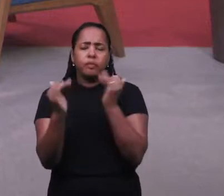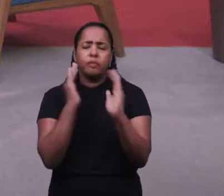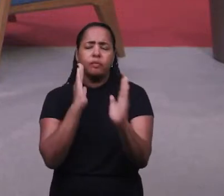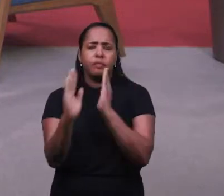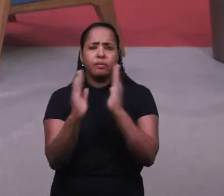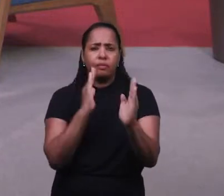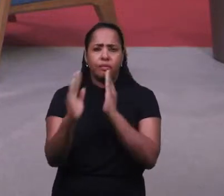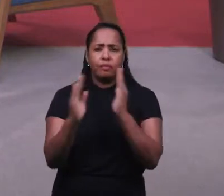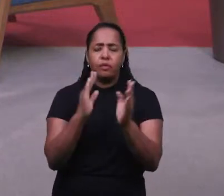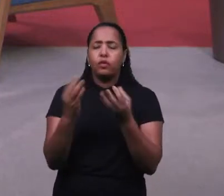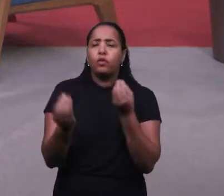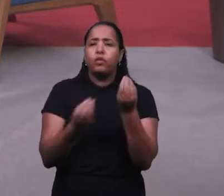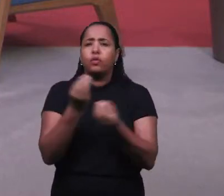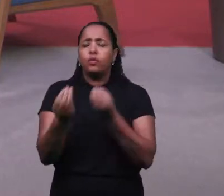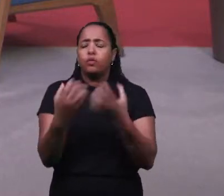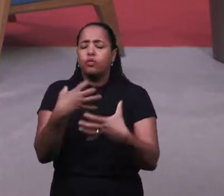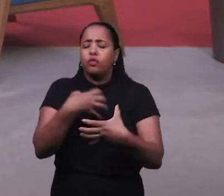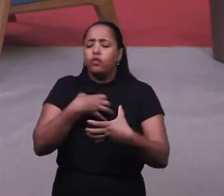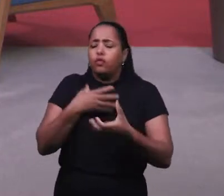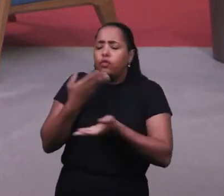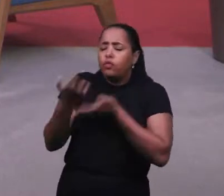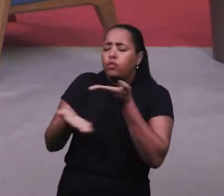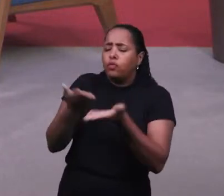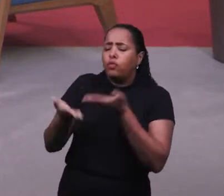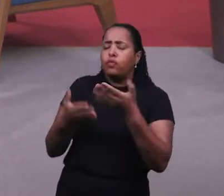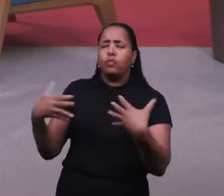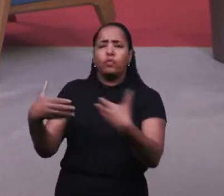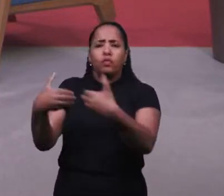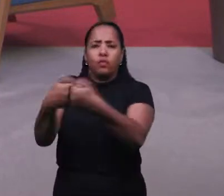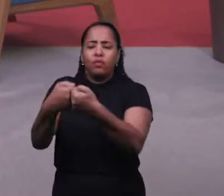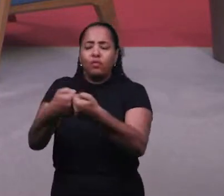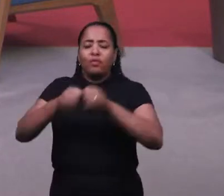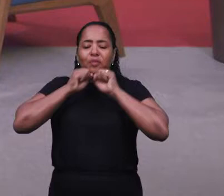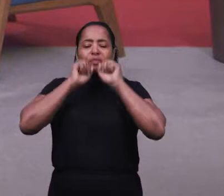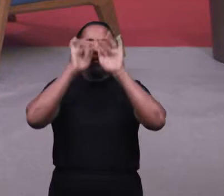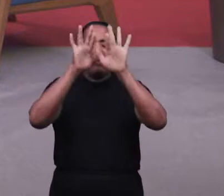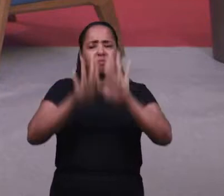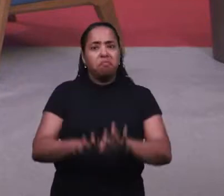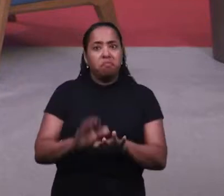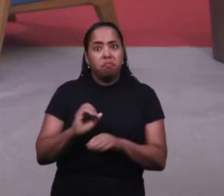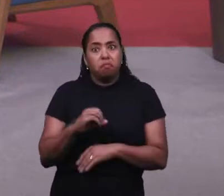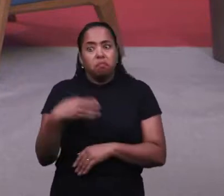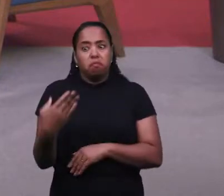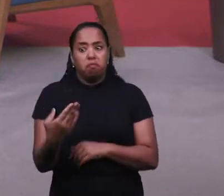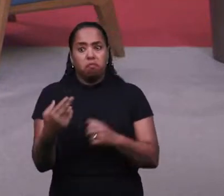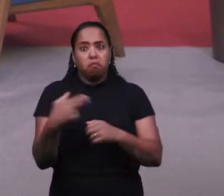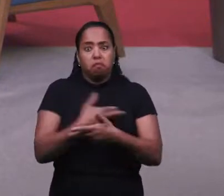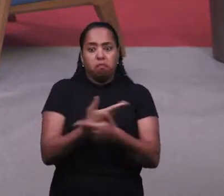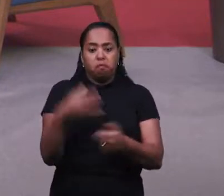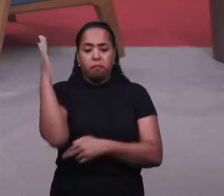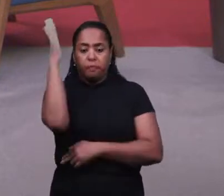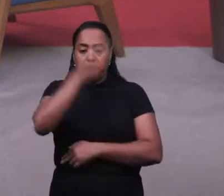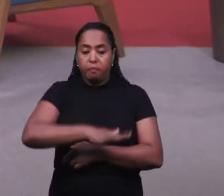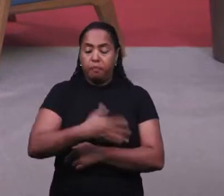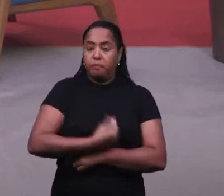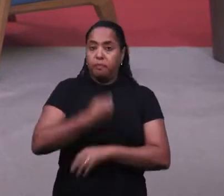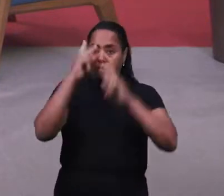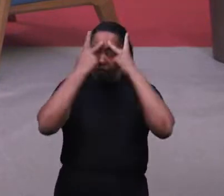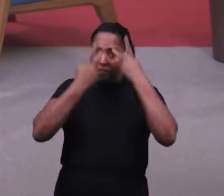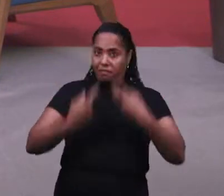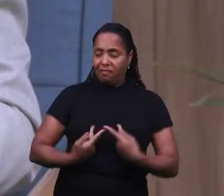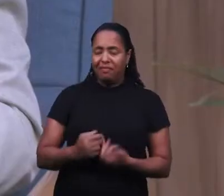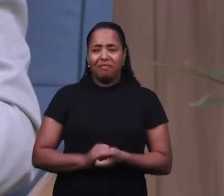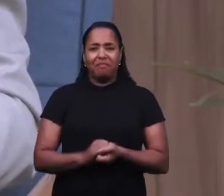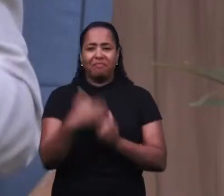2 résultats différents avec des résultats distincts dans cette période de la manière de traiter l'arche peut apporter